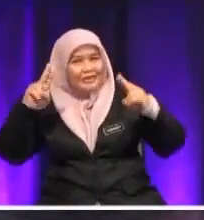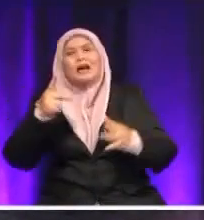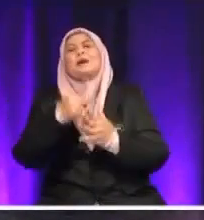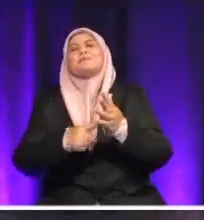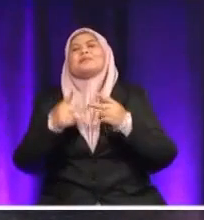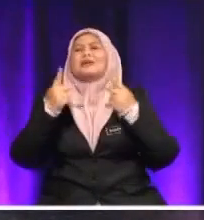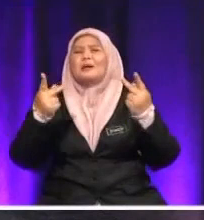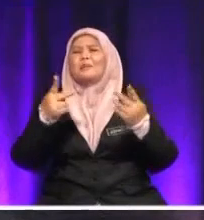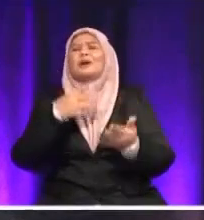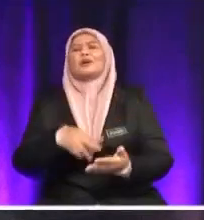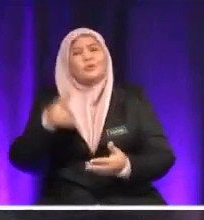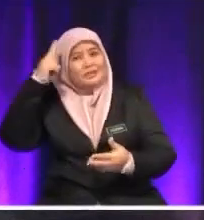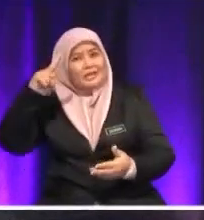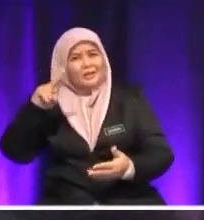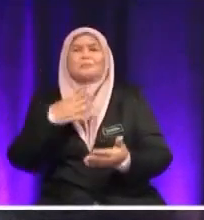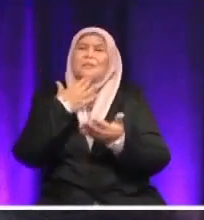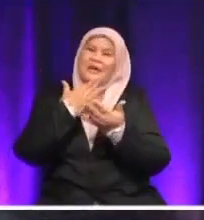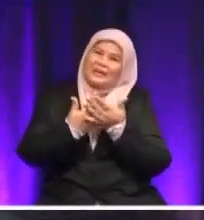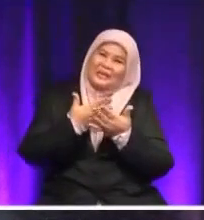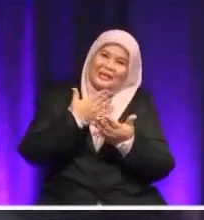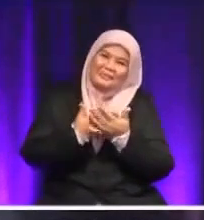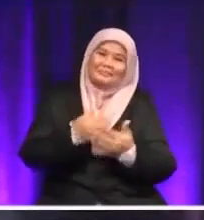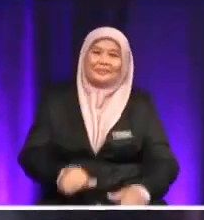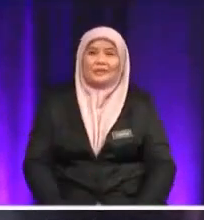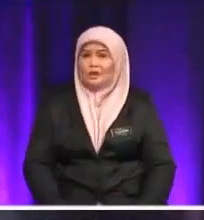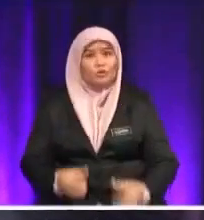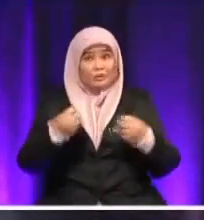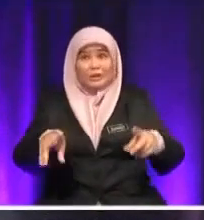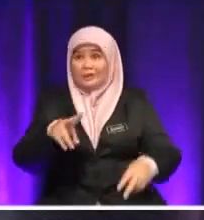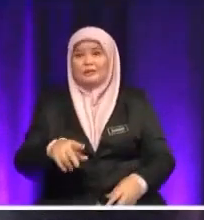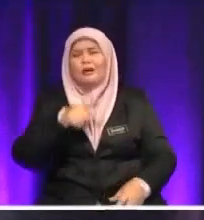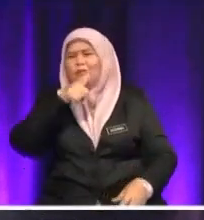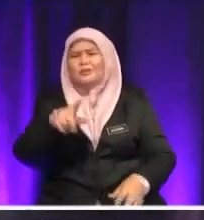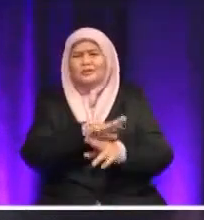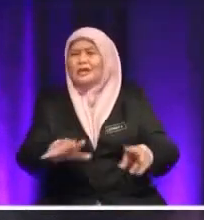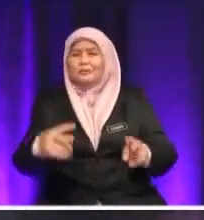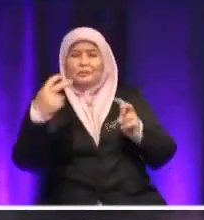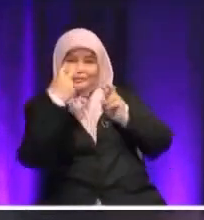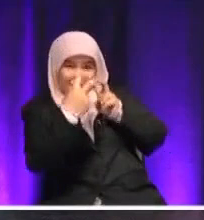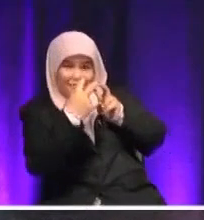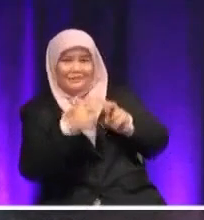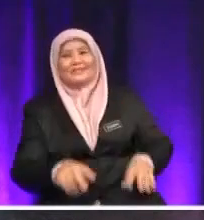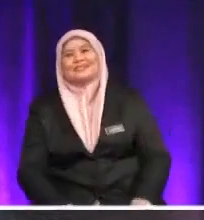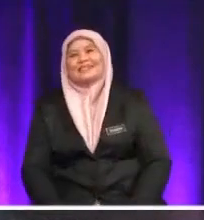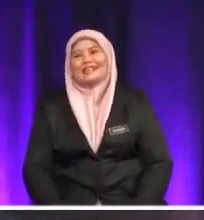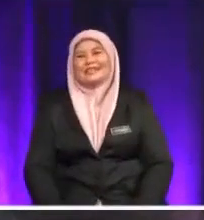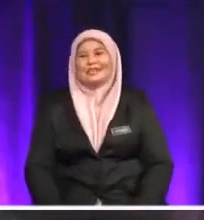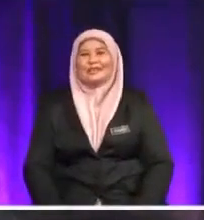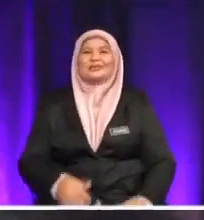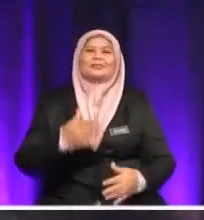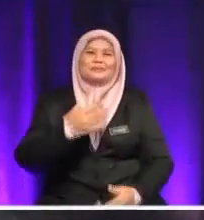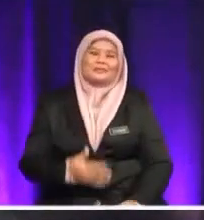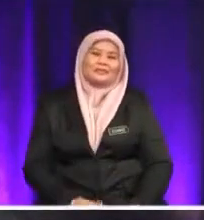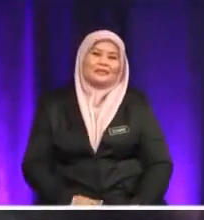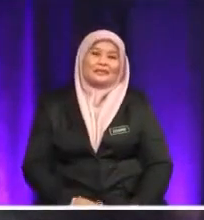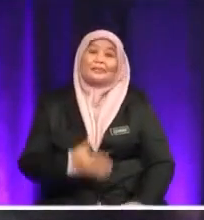khabar ustaz? Alhamdulillah baik. Sudah lama kita tidak bertemu mata ya ustaz. Ya betul tu. Alhamdulillah, terima kasih juga kepada ustaz